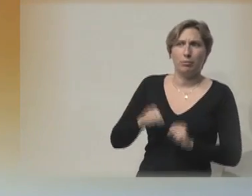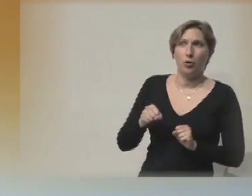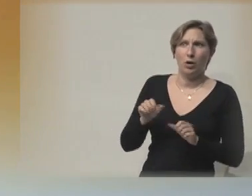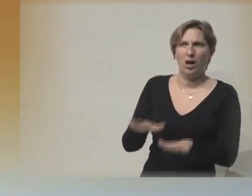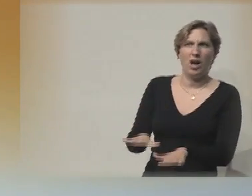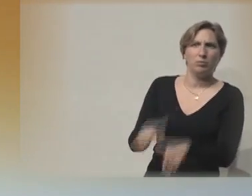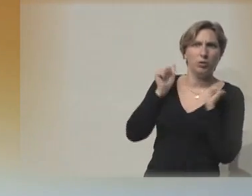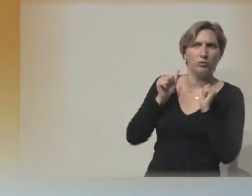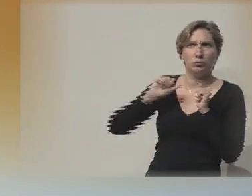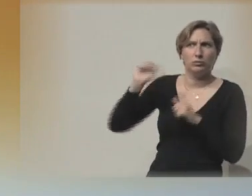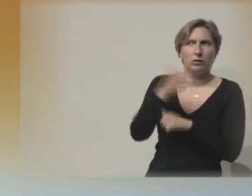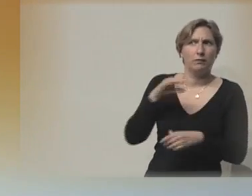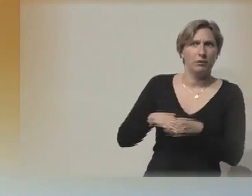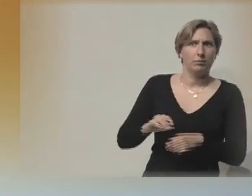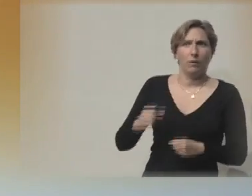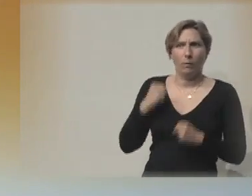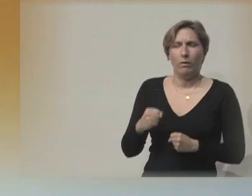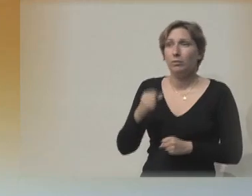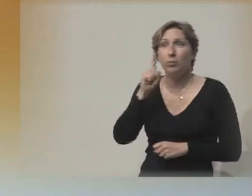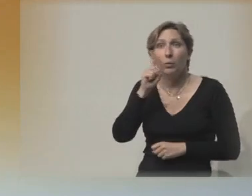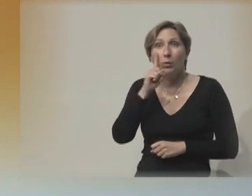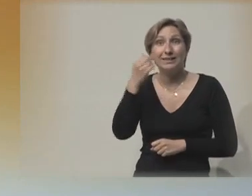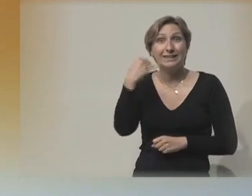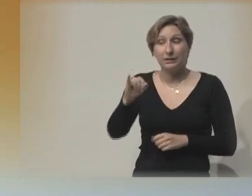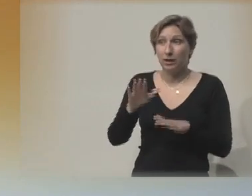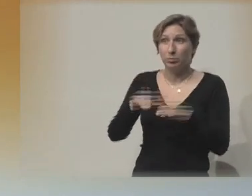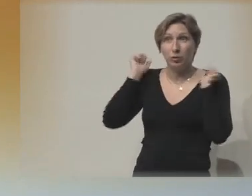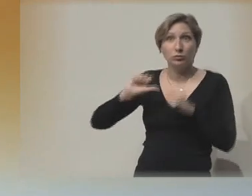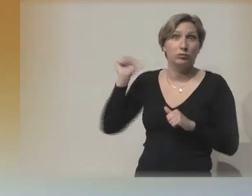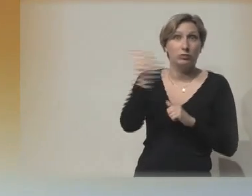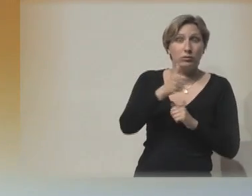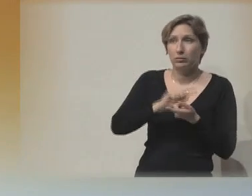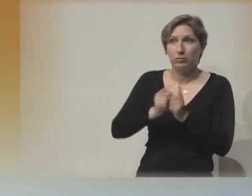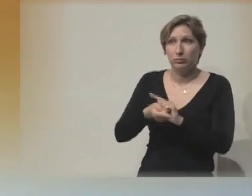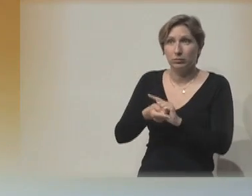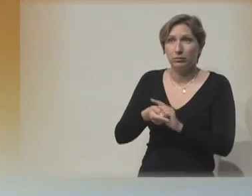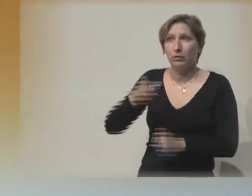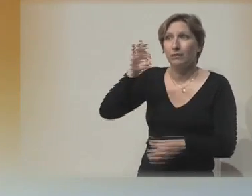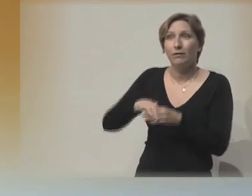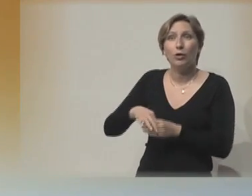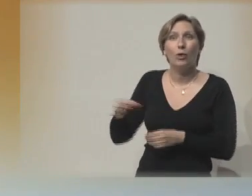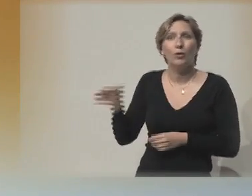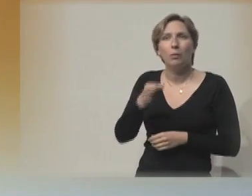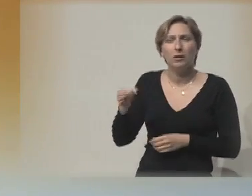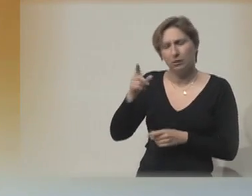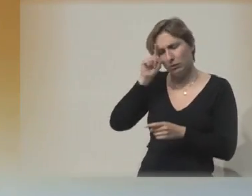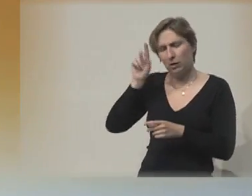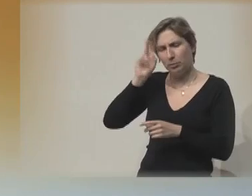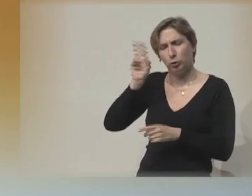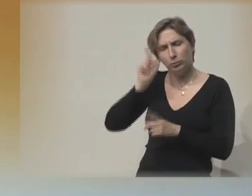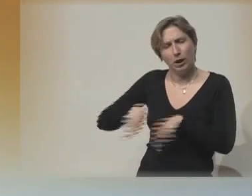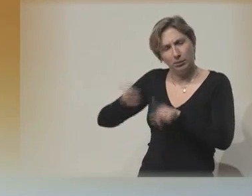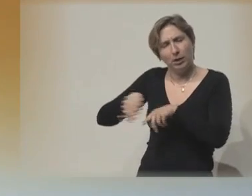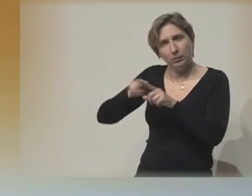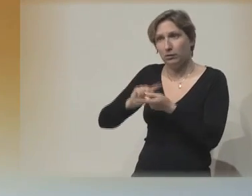abstention massive. Parce que s'il y a une abstention massive, les votes automatiques pèsent davantage